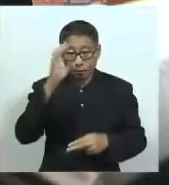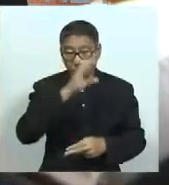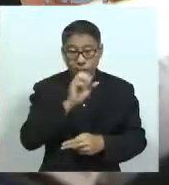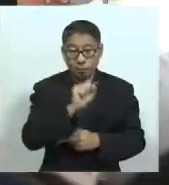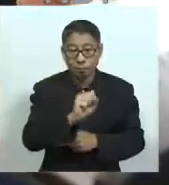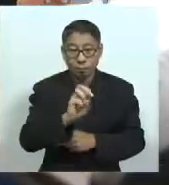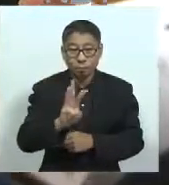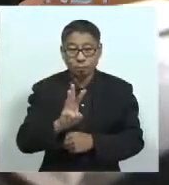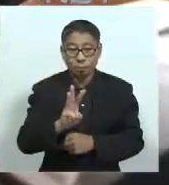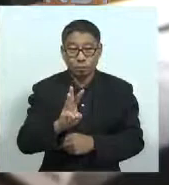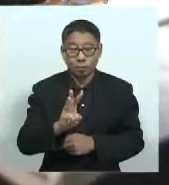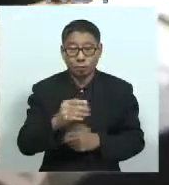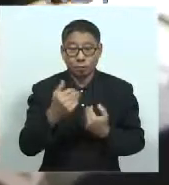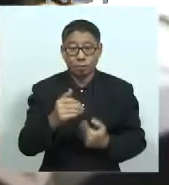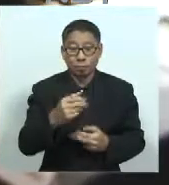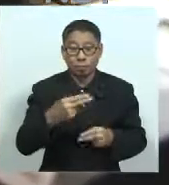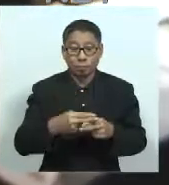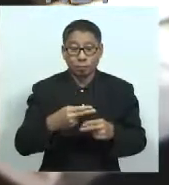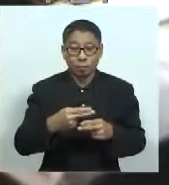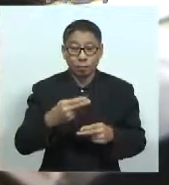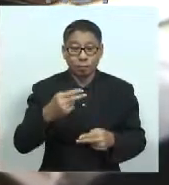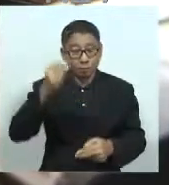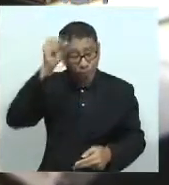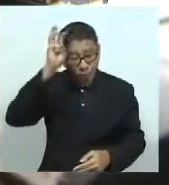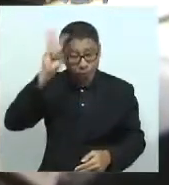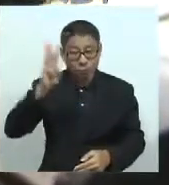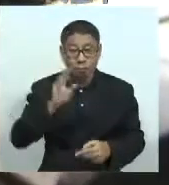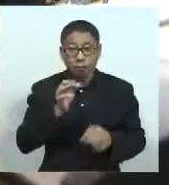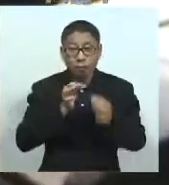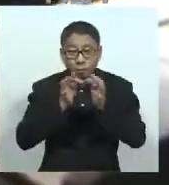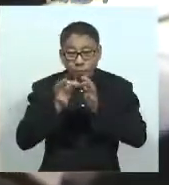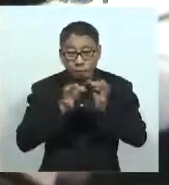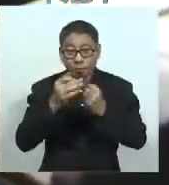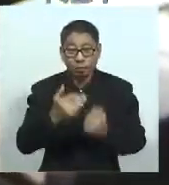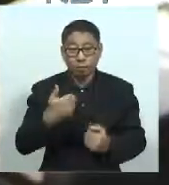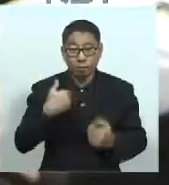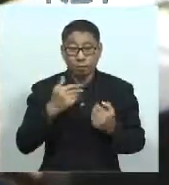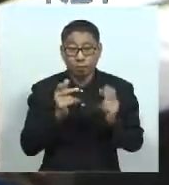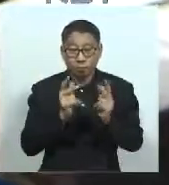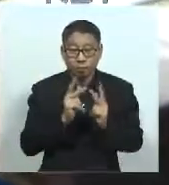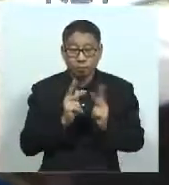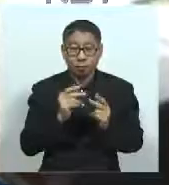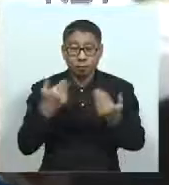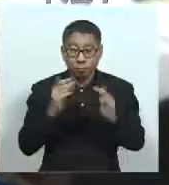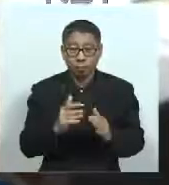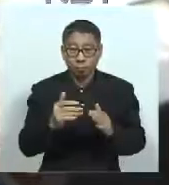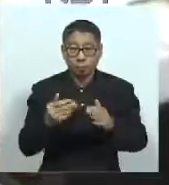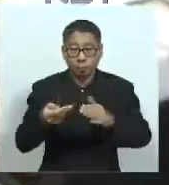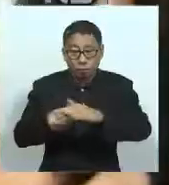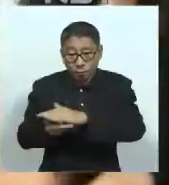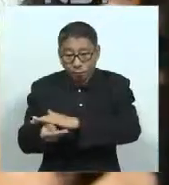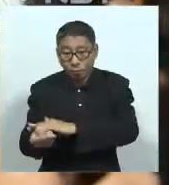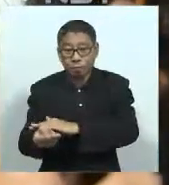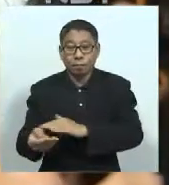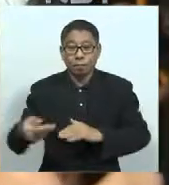สว.นะครับท่านวิษณุเครืองามรองนายกรัฐมนตรีก็ชี้แจงว่าเพราะเกรงว่าจะเกิดการวิ่งเต้นแต่เมื่อการส